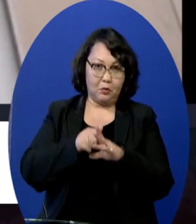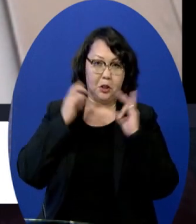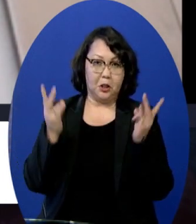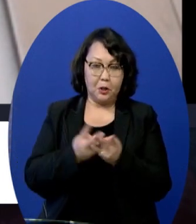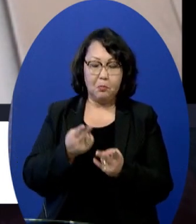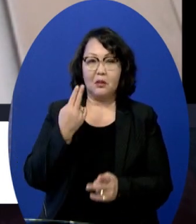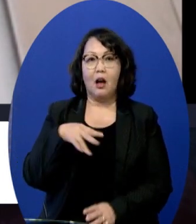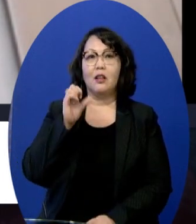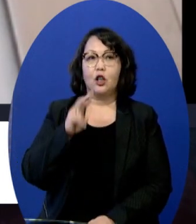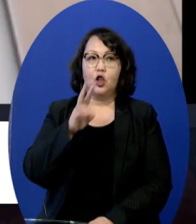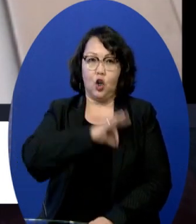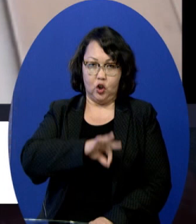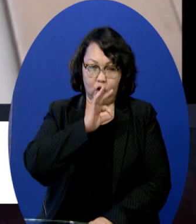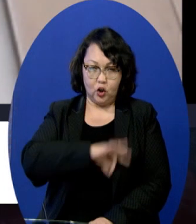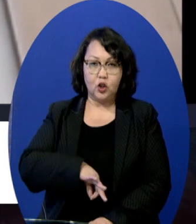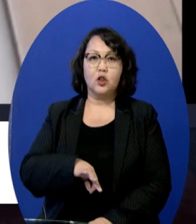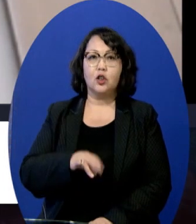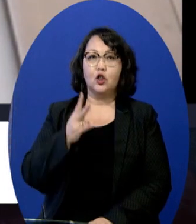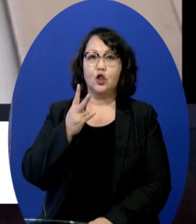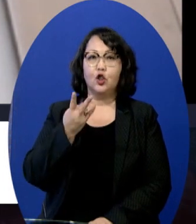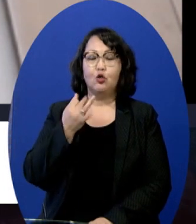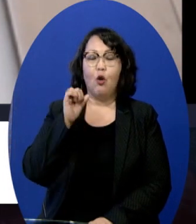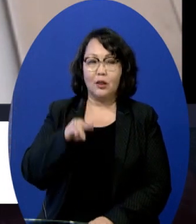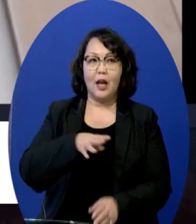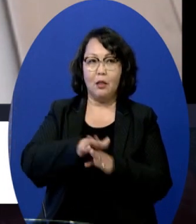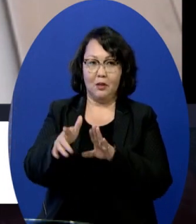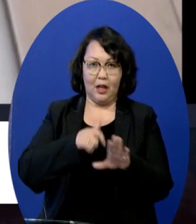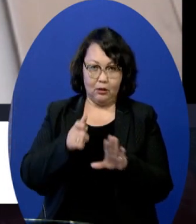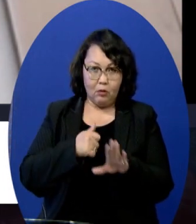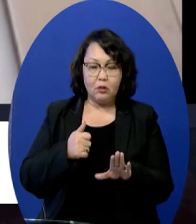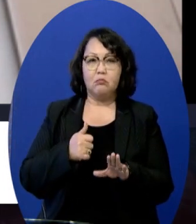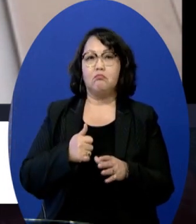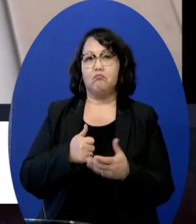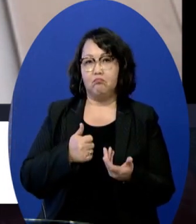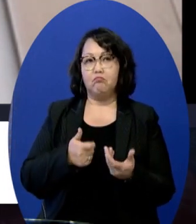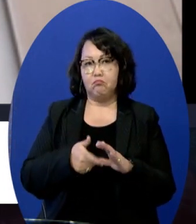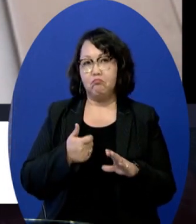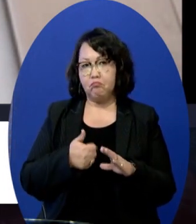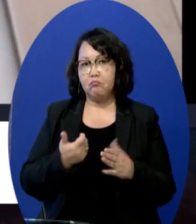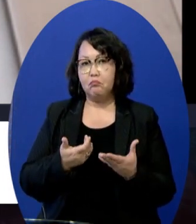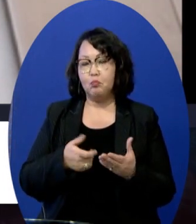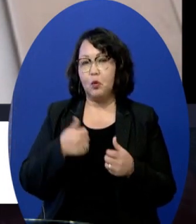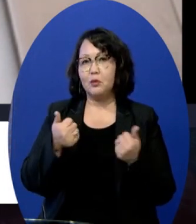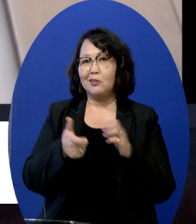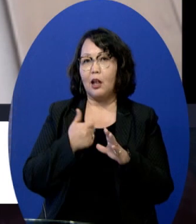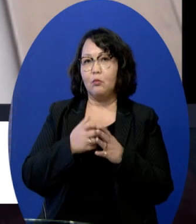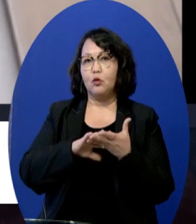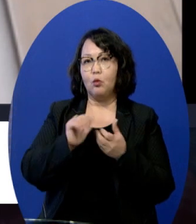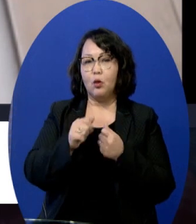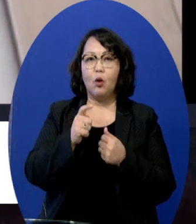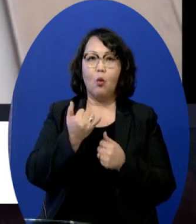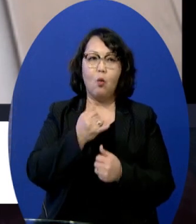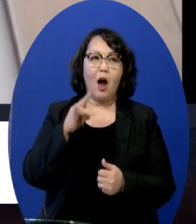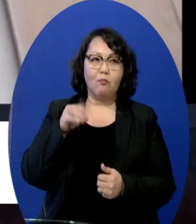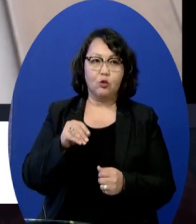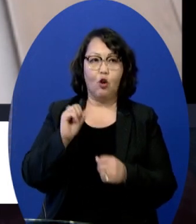даатгалын орлого, за мөн нэмэгдсэн өртгийн албан татвар, за бусад татвар болон төлбөр хаамжийн орлого, онцгой албан